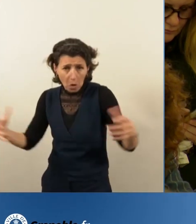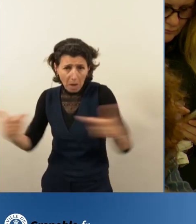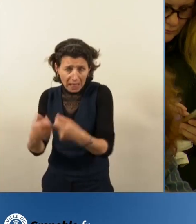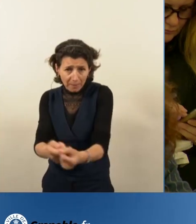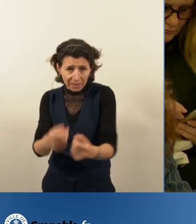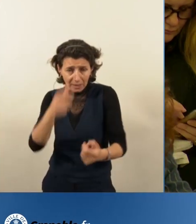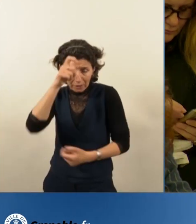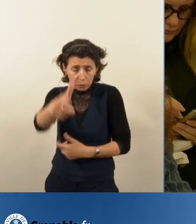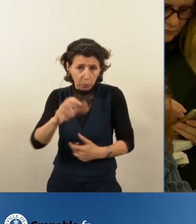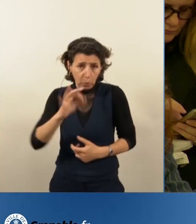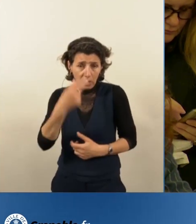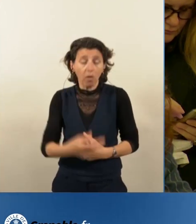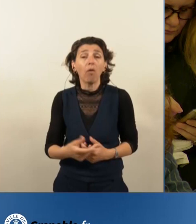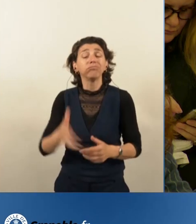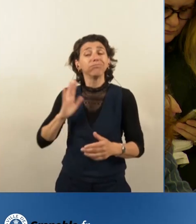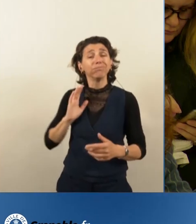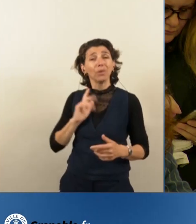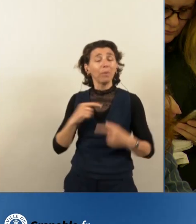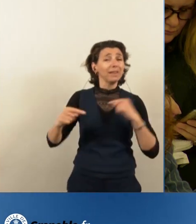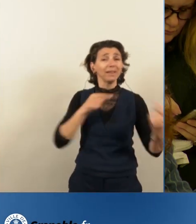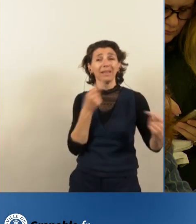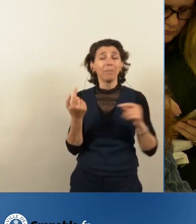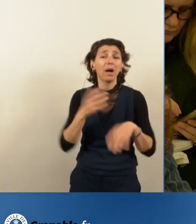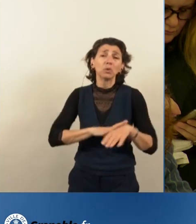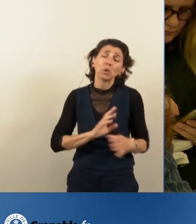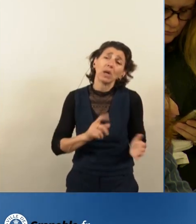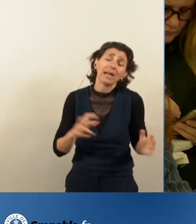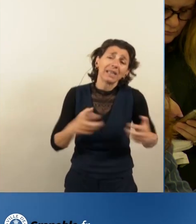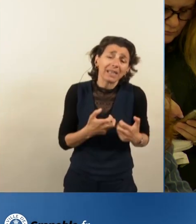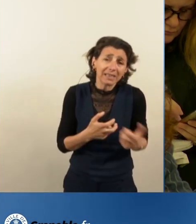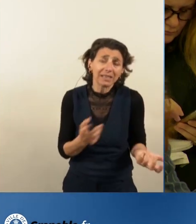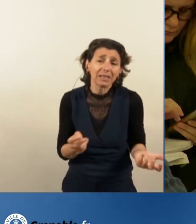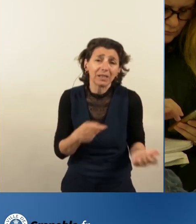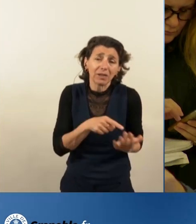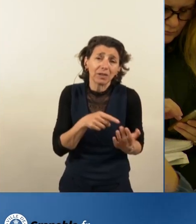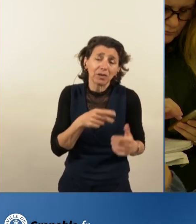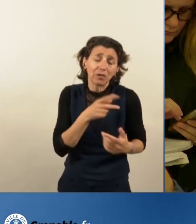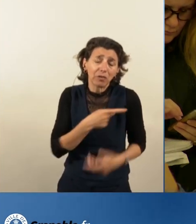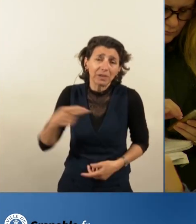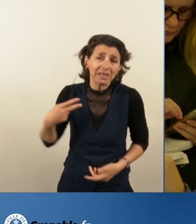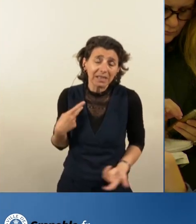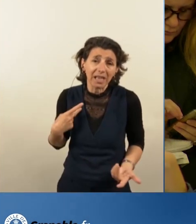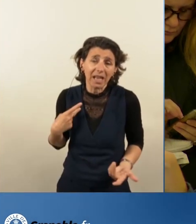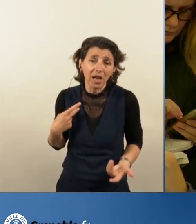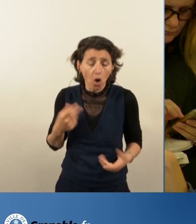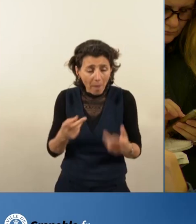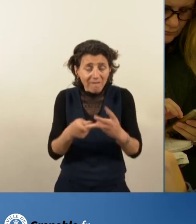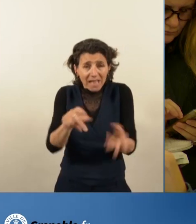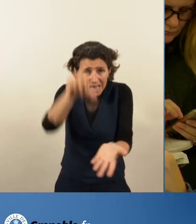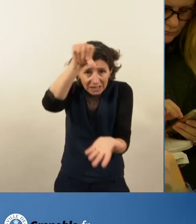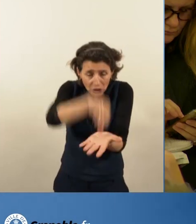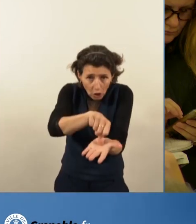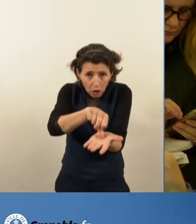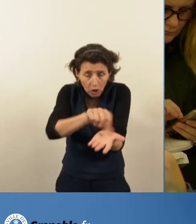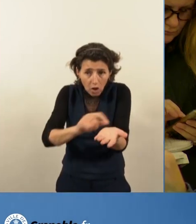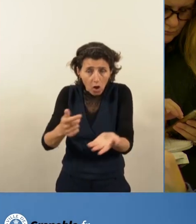débats internes sur la question de la taxe foncière il n'est pas normal il n'est pas normal que la ville centre est à la charge des frais de centralité